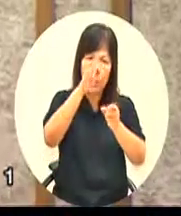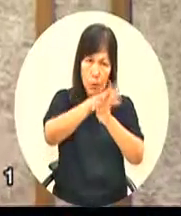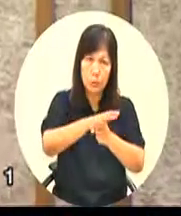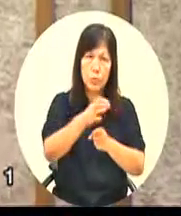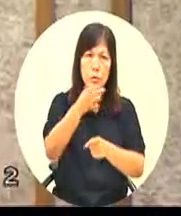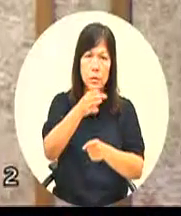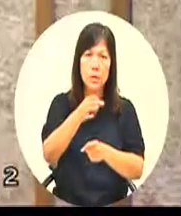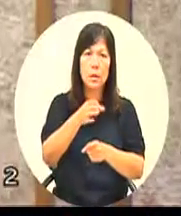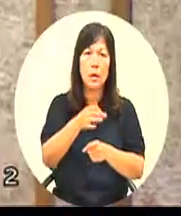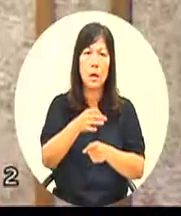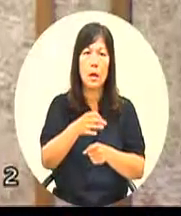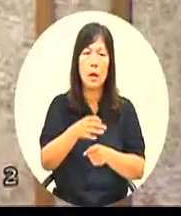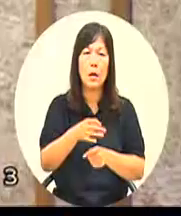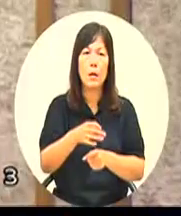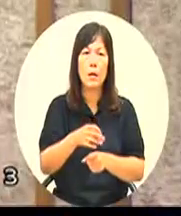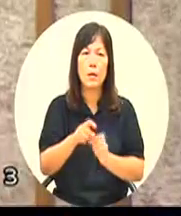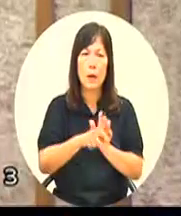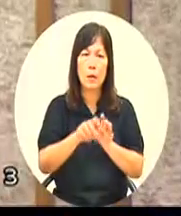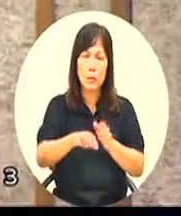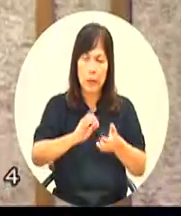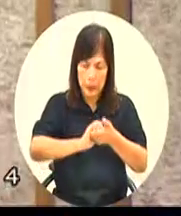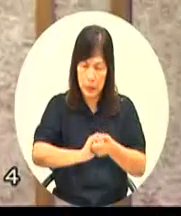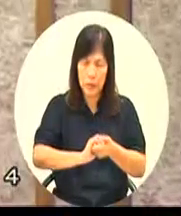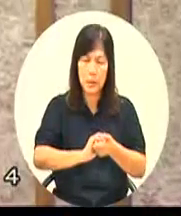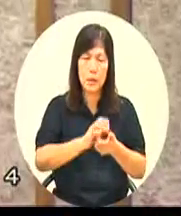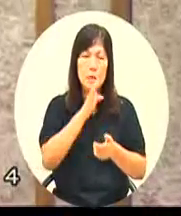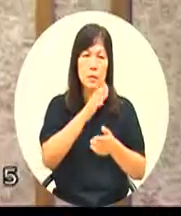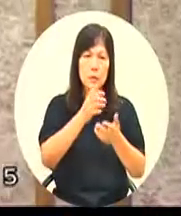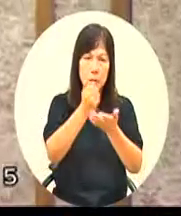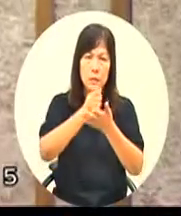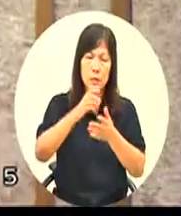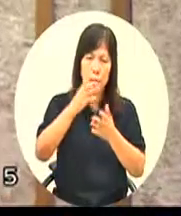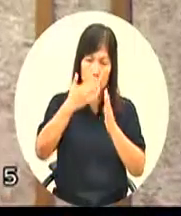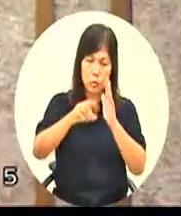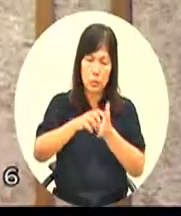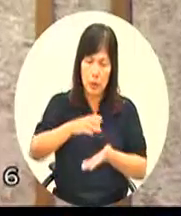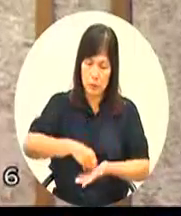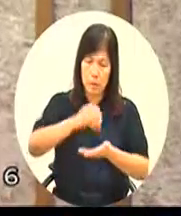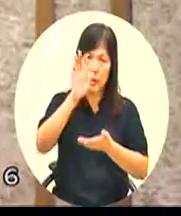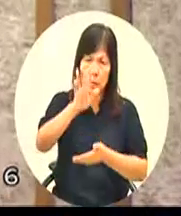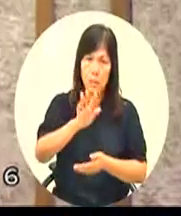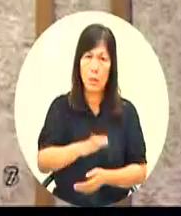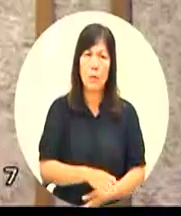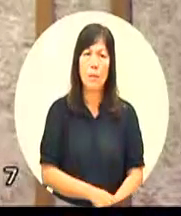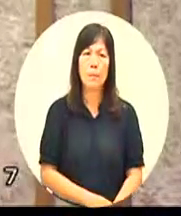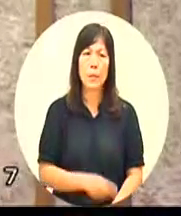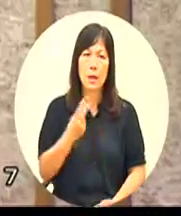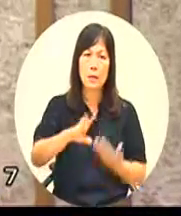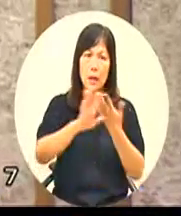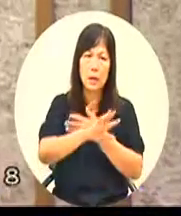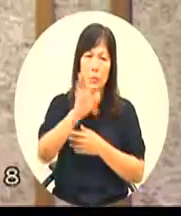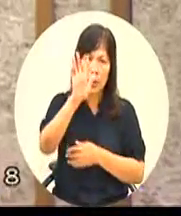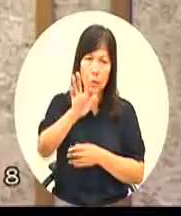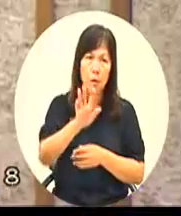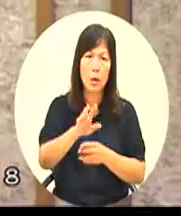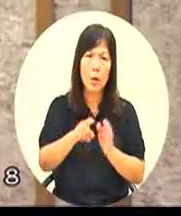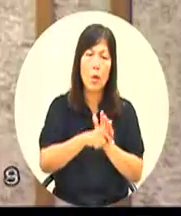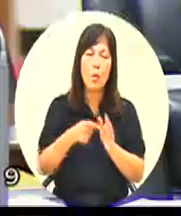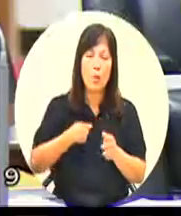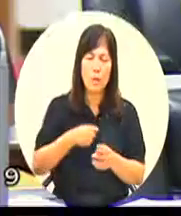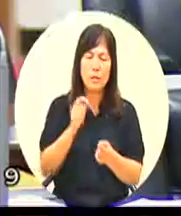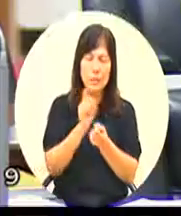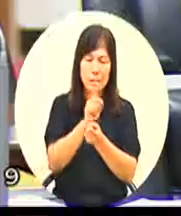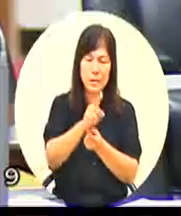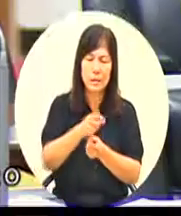费，所以我们一定是请学校先提出来。但另外我们也有， 我知道